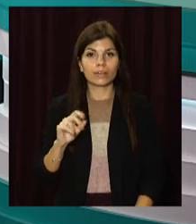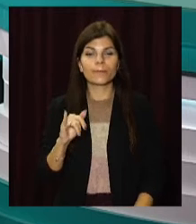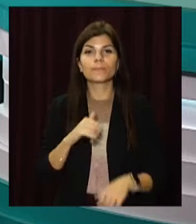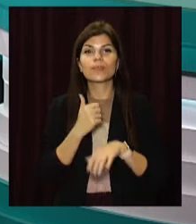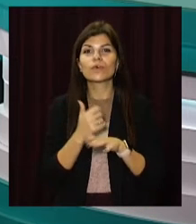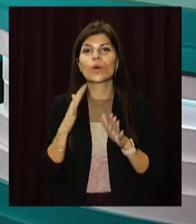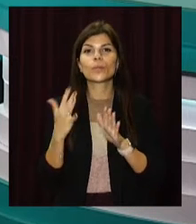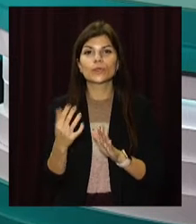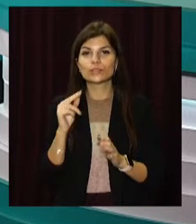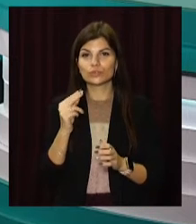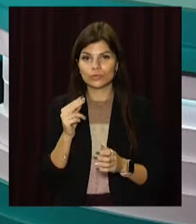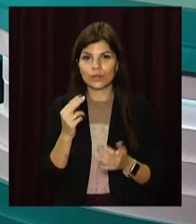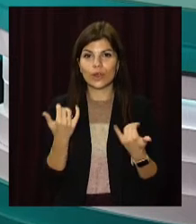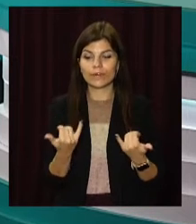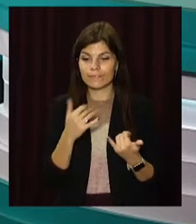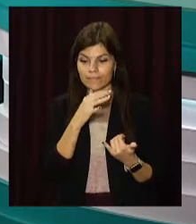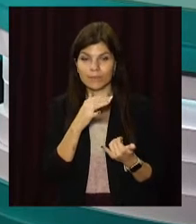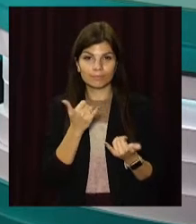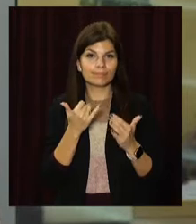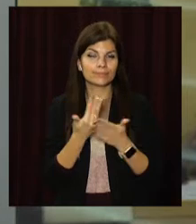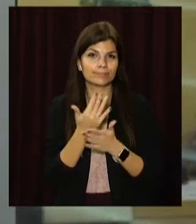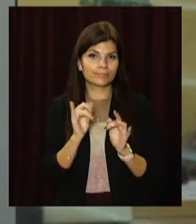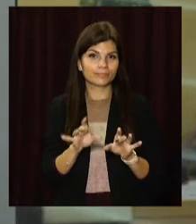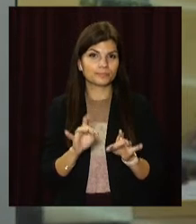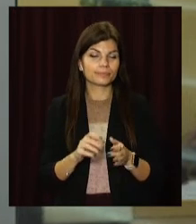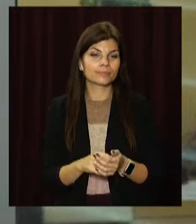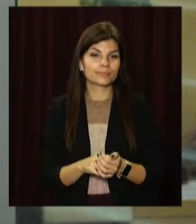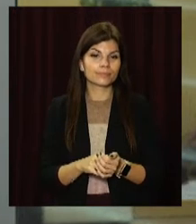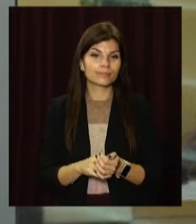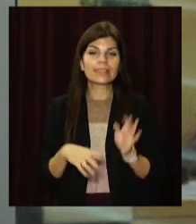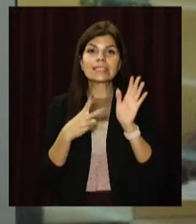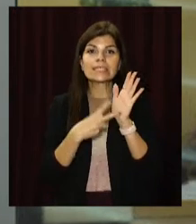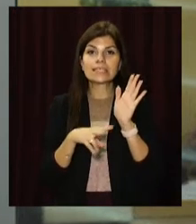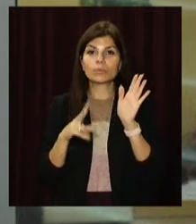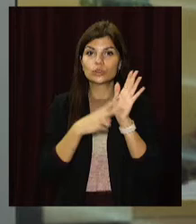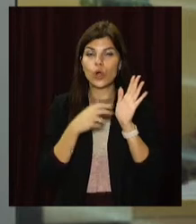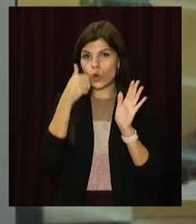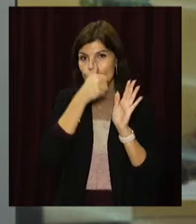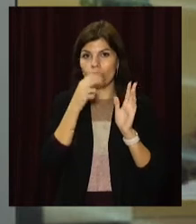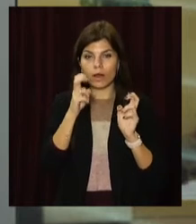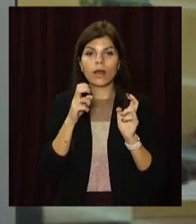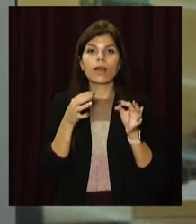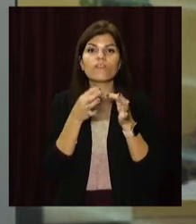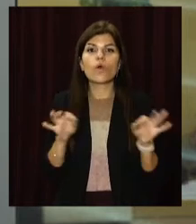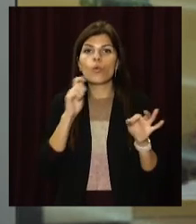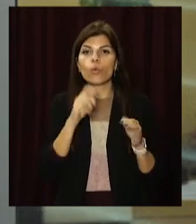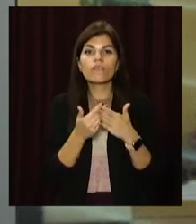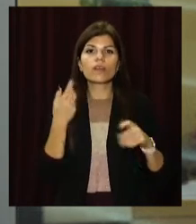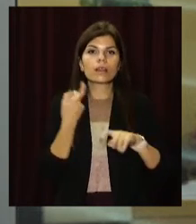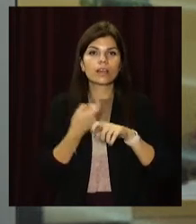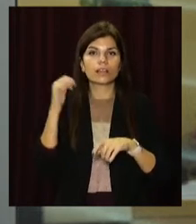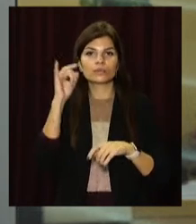про головні події четверга на цю годину – далі у випуску. 77-ма річниця визволення України від